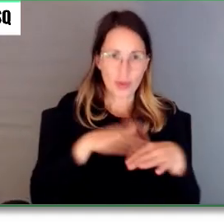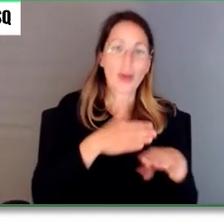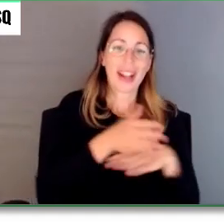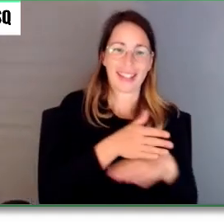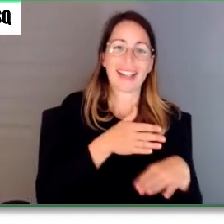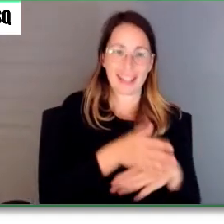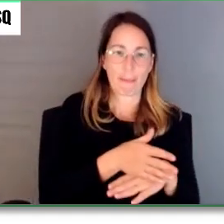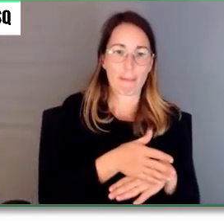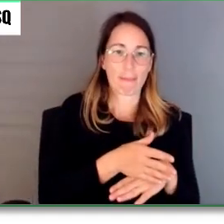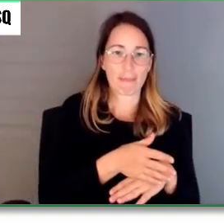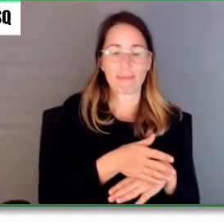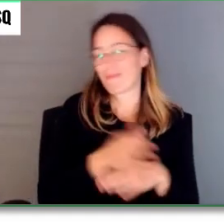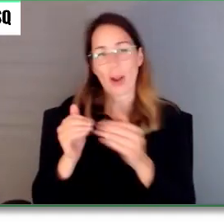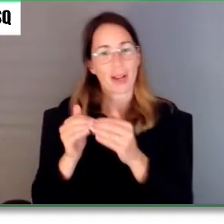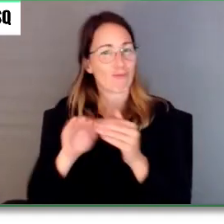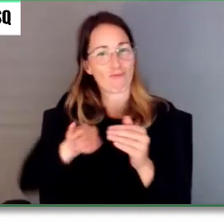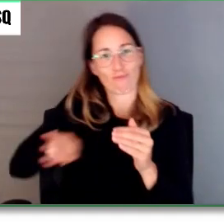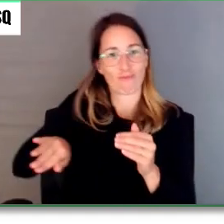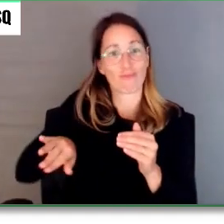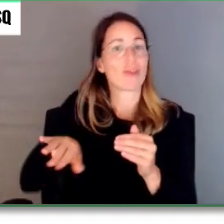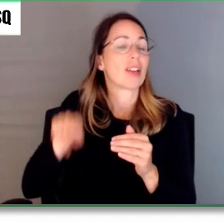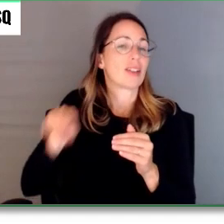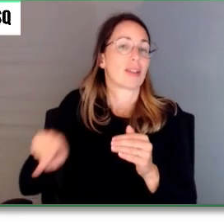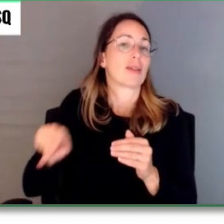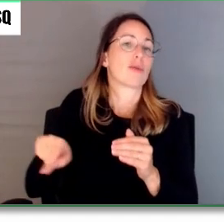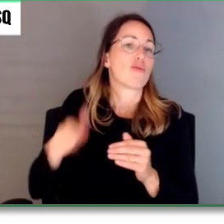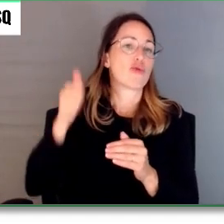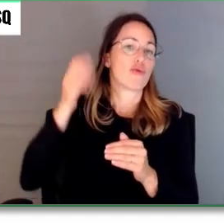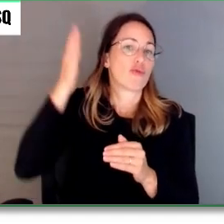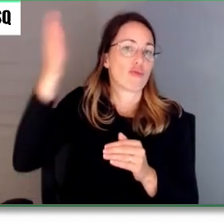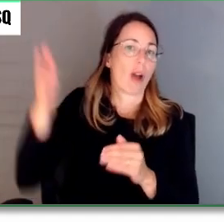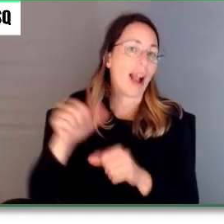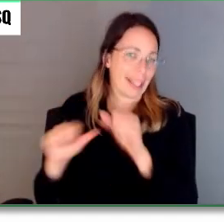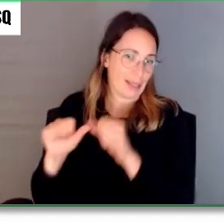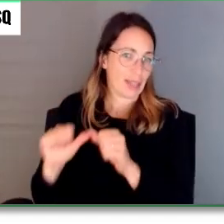Cela devait être une activité plus tard. Diapo suivante.